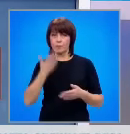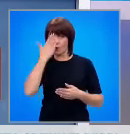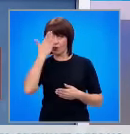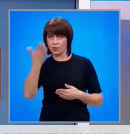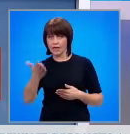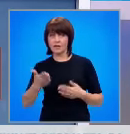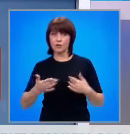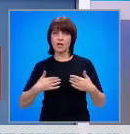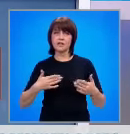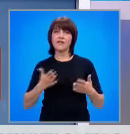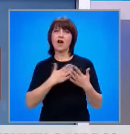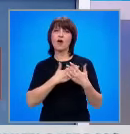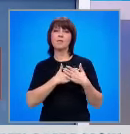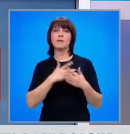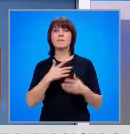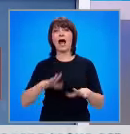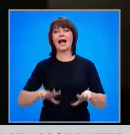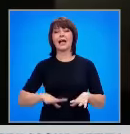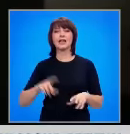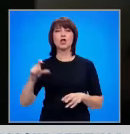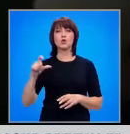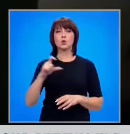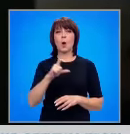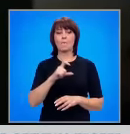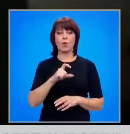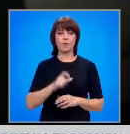актьора ще бъде в любимия му Созопол.